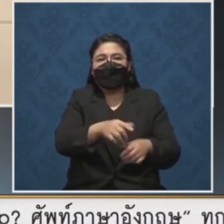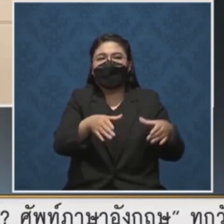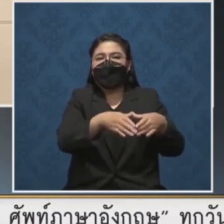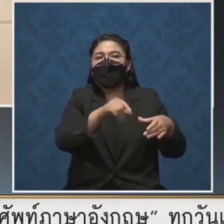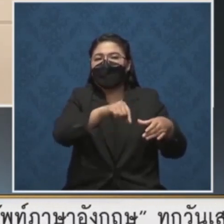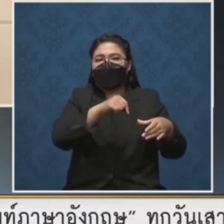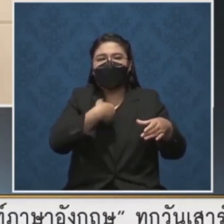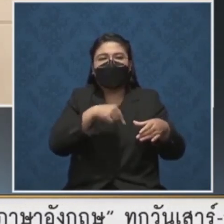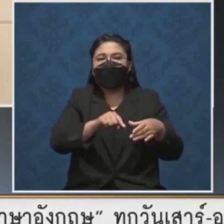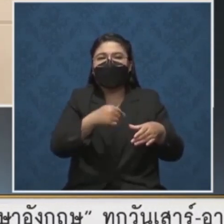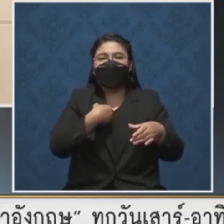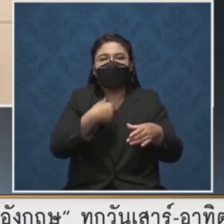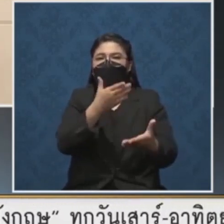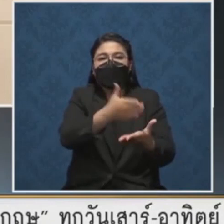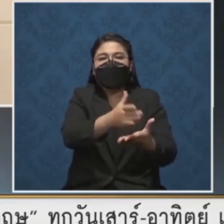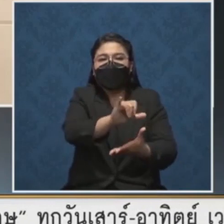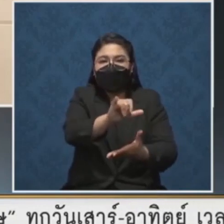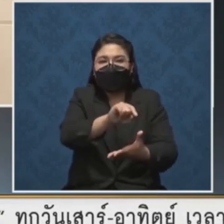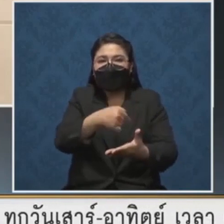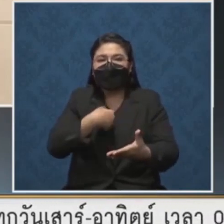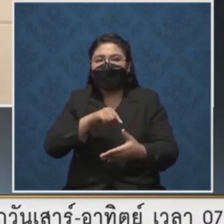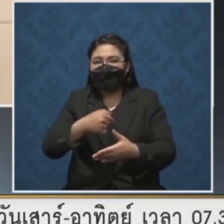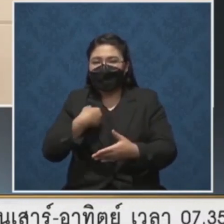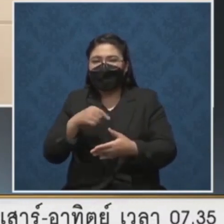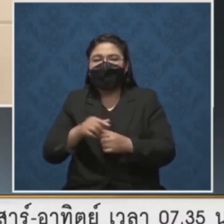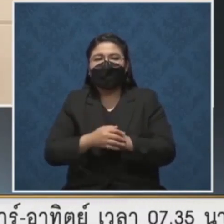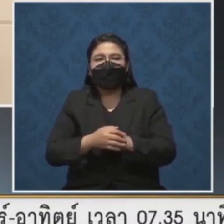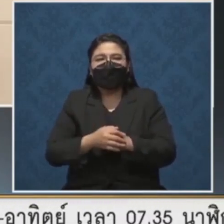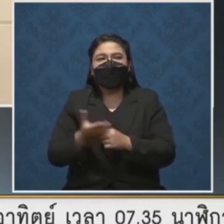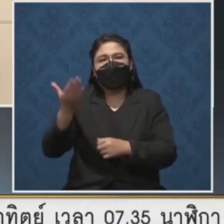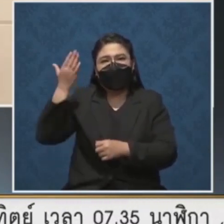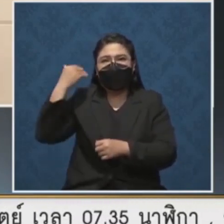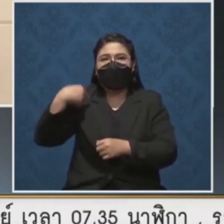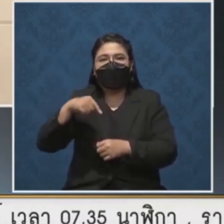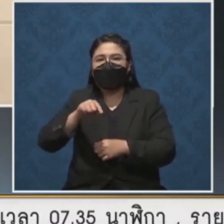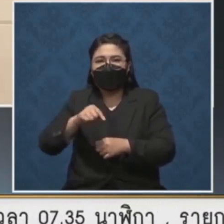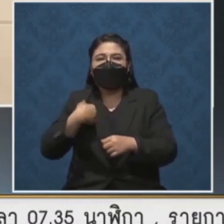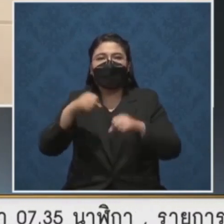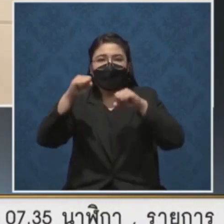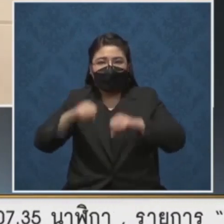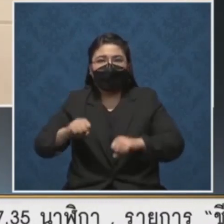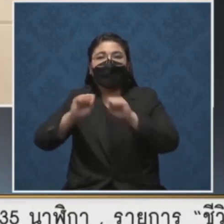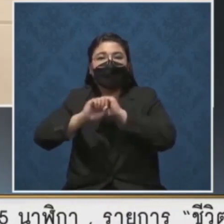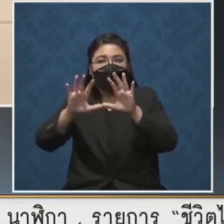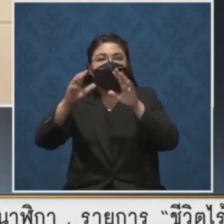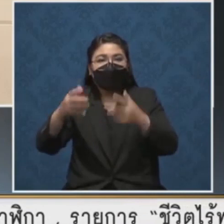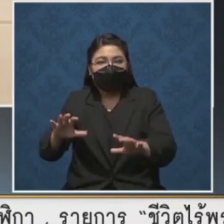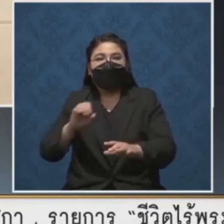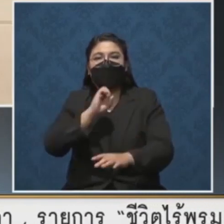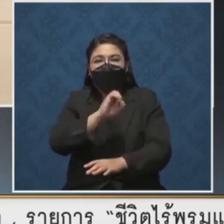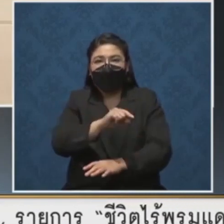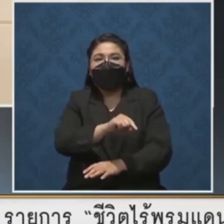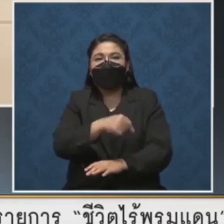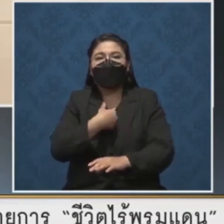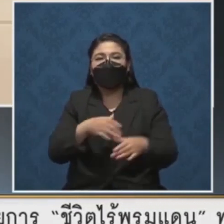งบออกมาบังคับใช้เพราะเป็นเค้กก้อนใหญ่สุดก้อนสุดท้ายที่พรรคร่วมรัฐบาลต้อง